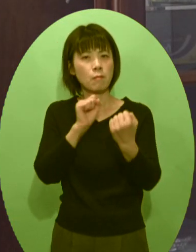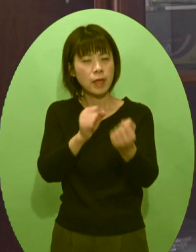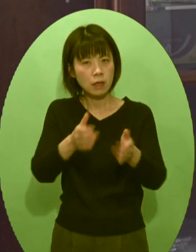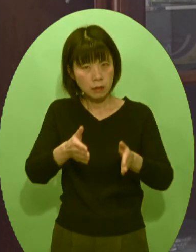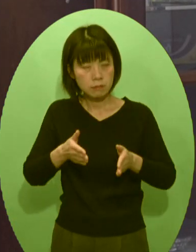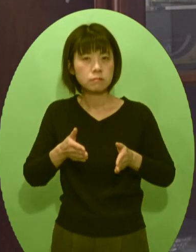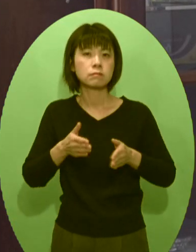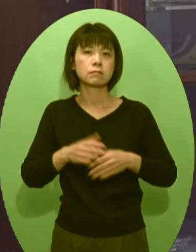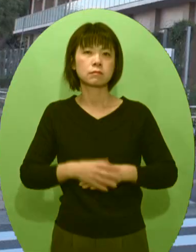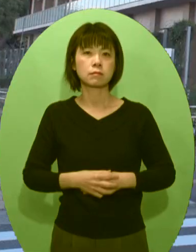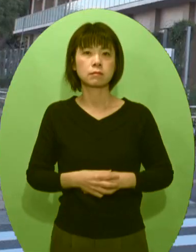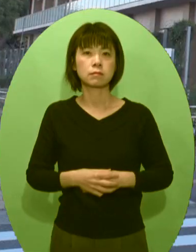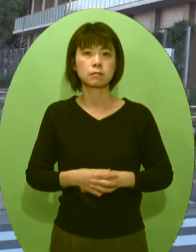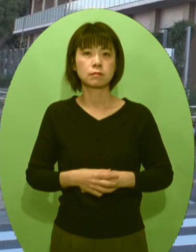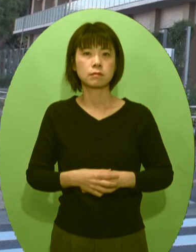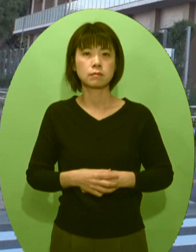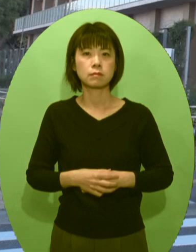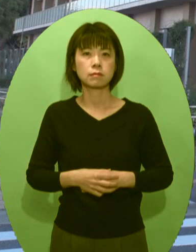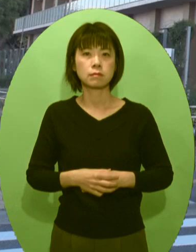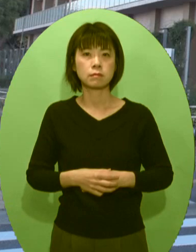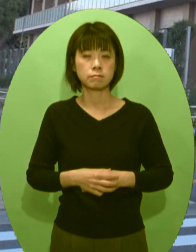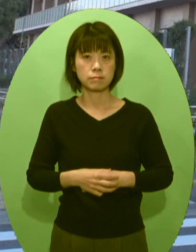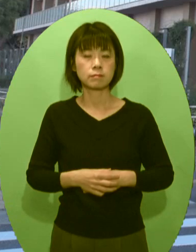なと思ってます。